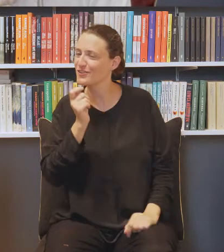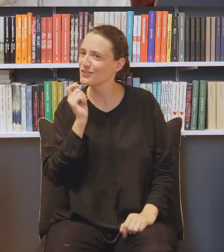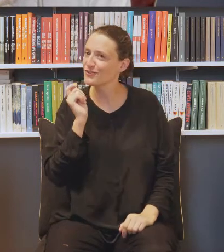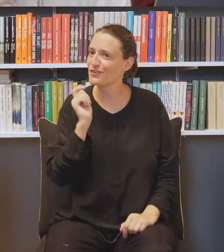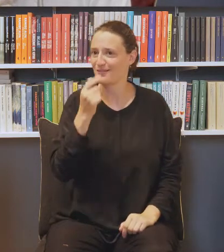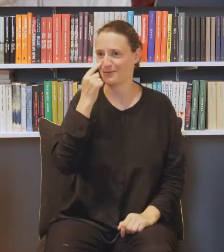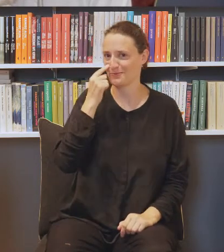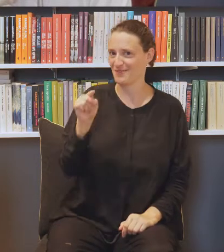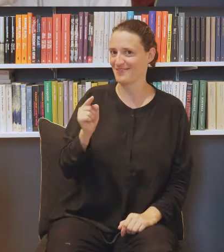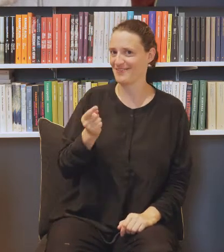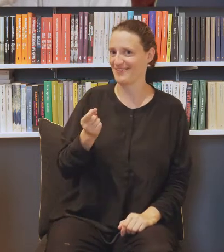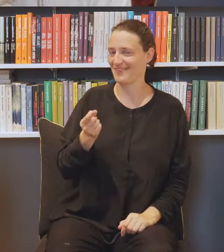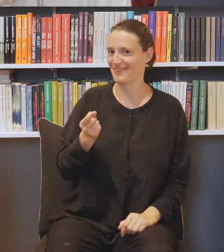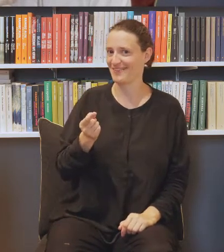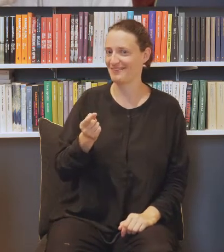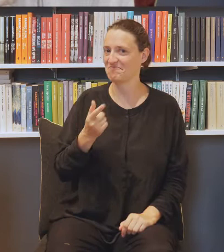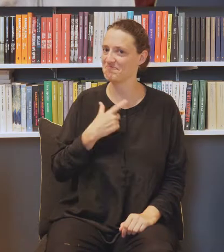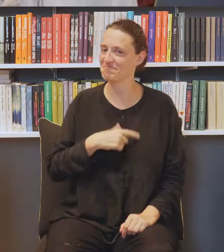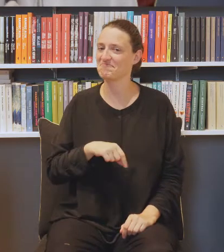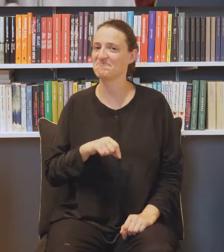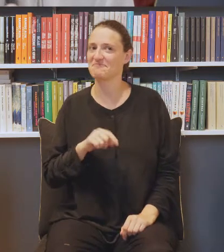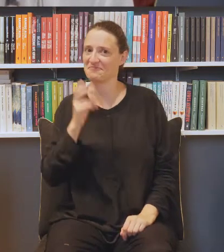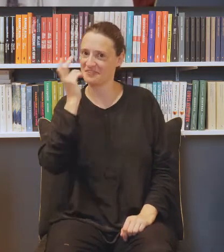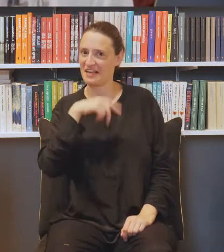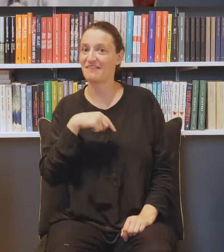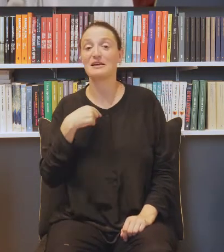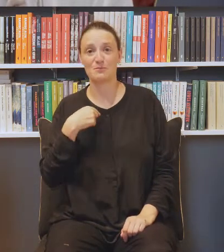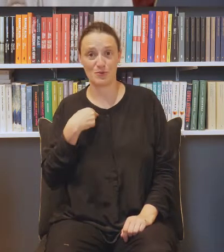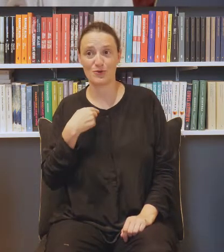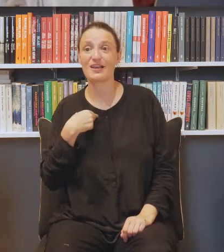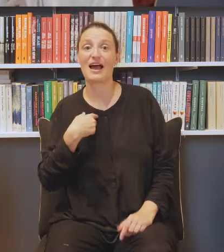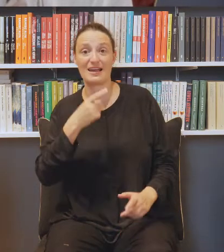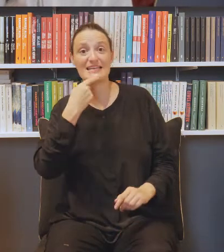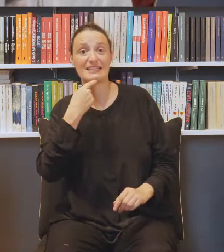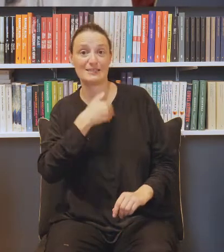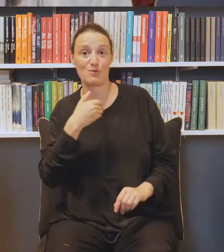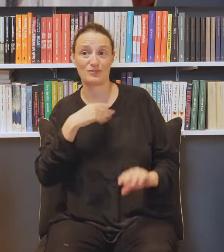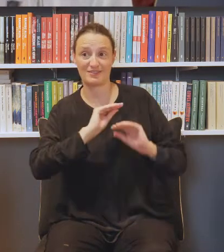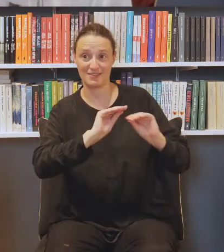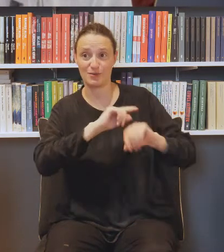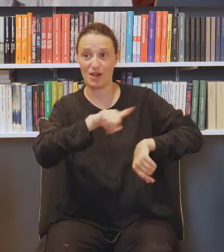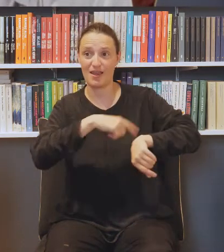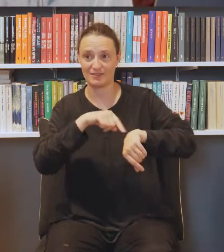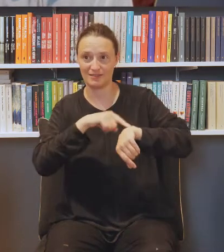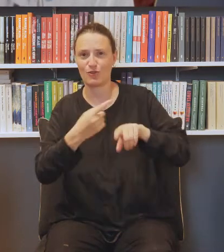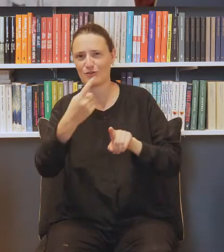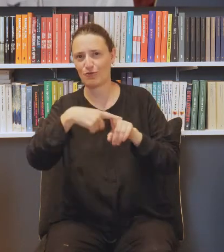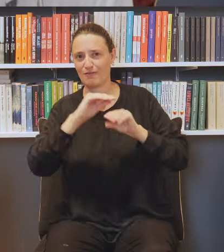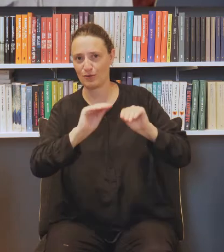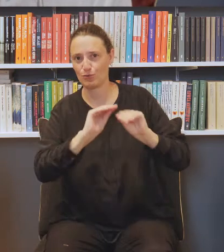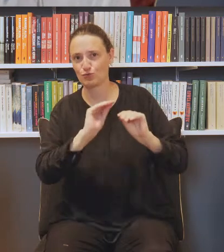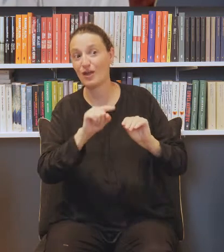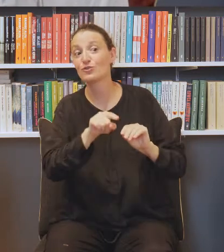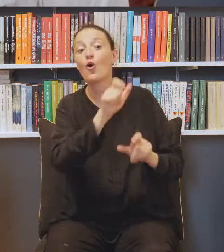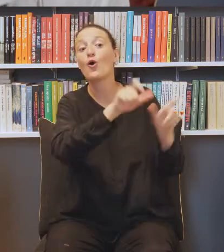zwracają uwagę. Chociaż to ciekawe, ja udzielam korepetycji z polskiego i co ciekawe właśnie, na to właśnie młodsi